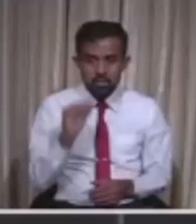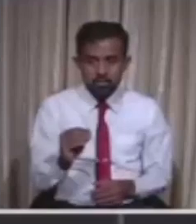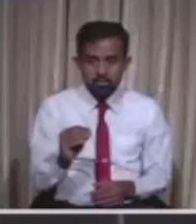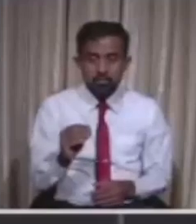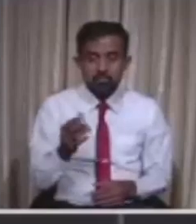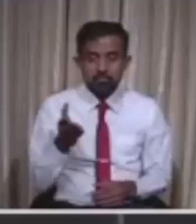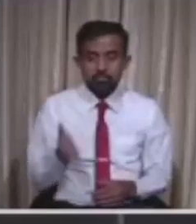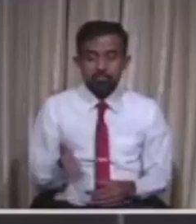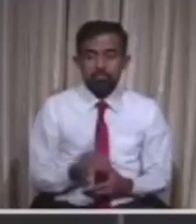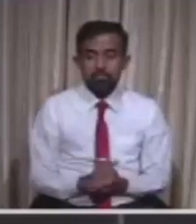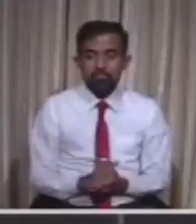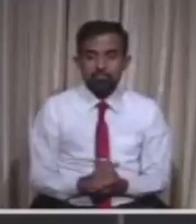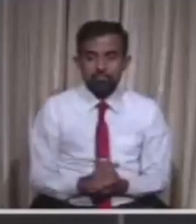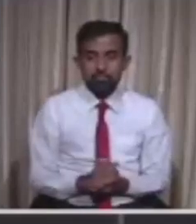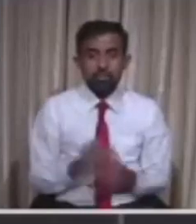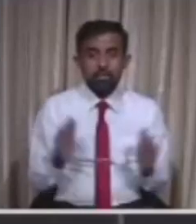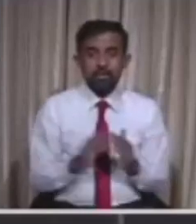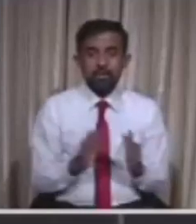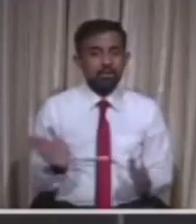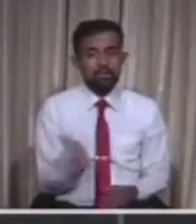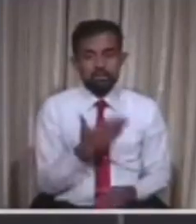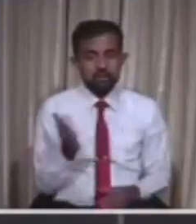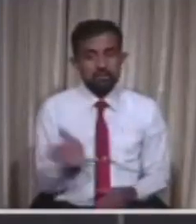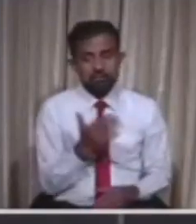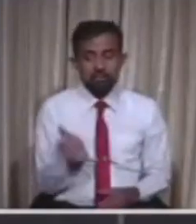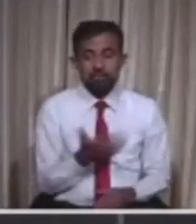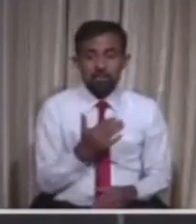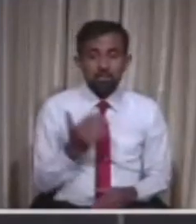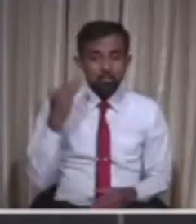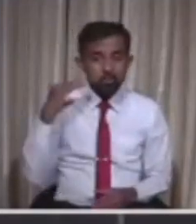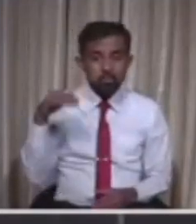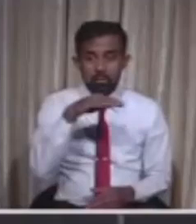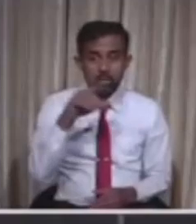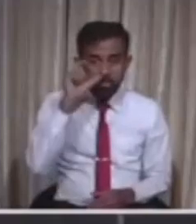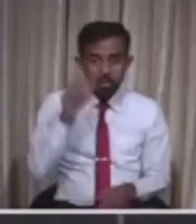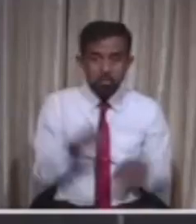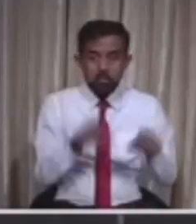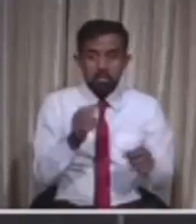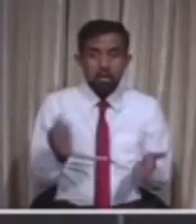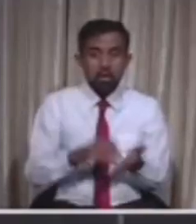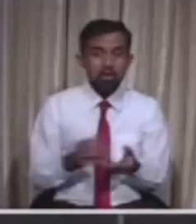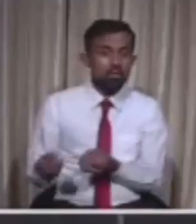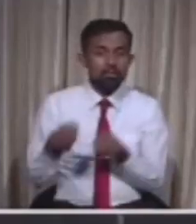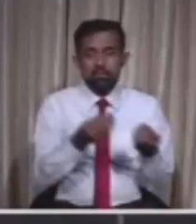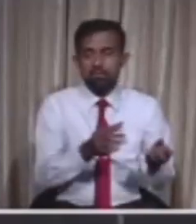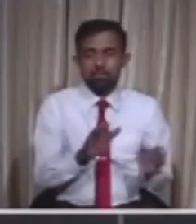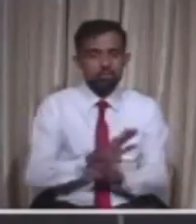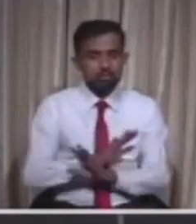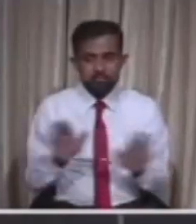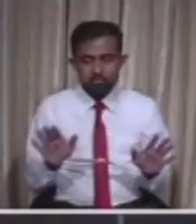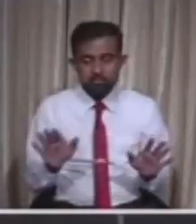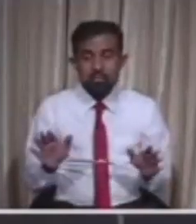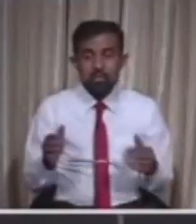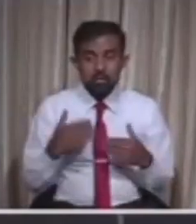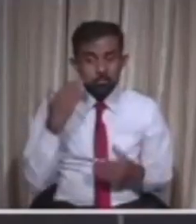මේ ගෙදර යන්න ගෙදර යවන්න ජනතාව බලන් ඉන්න පිරිසකට නැවත මේක දෙන එක නෙවෙයි කල යුත්තේ